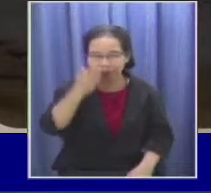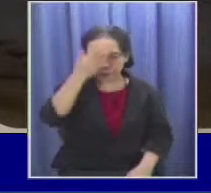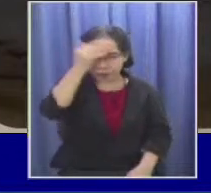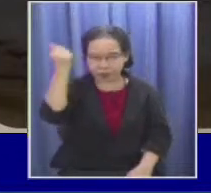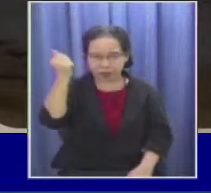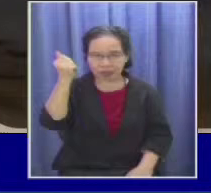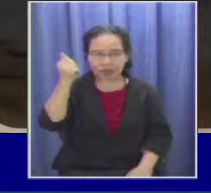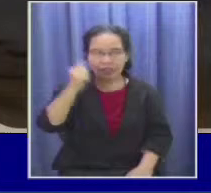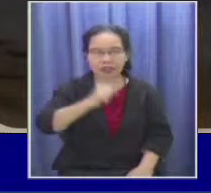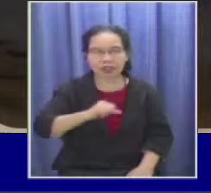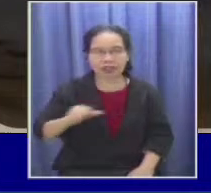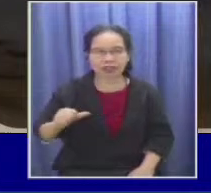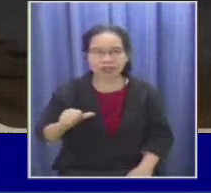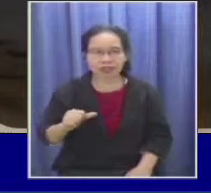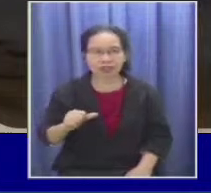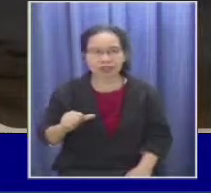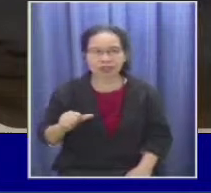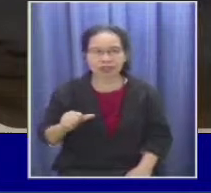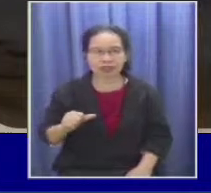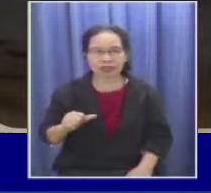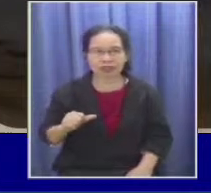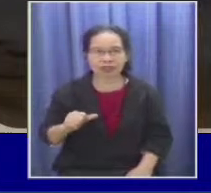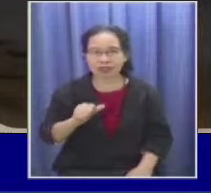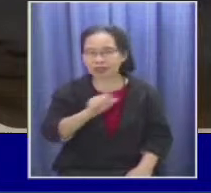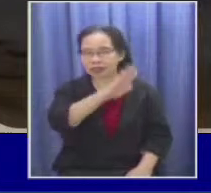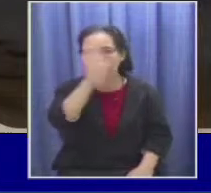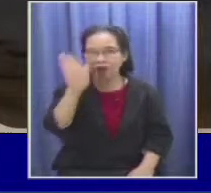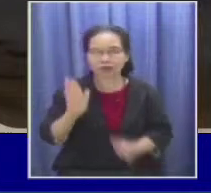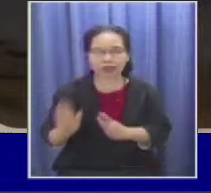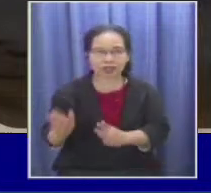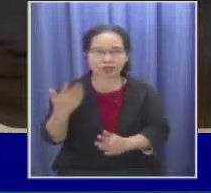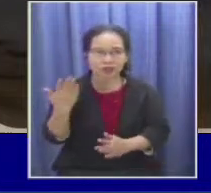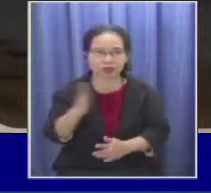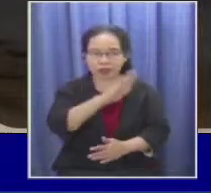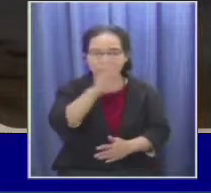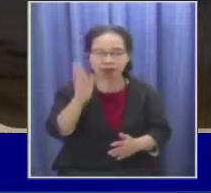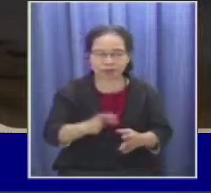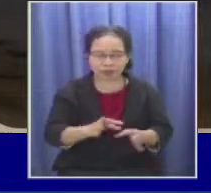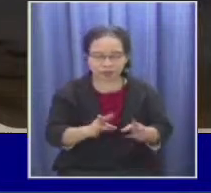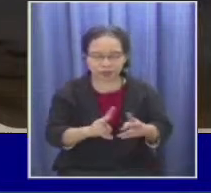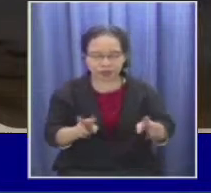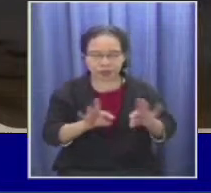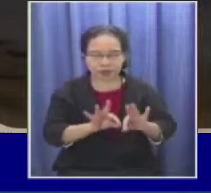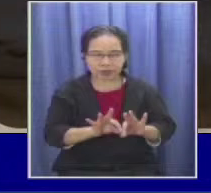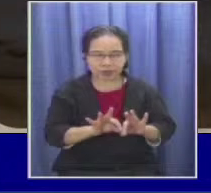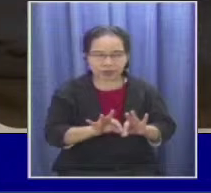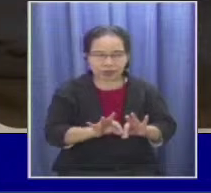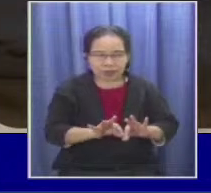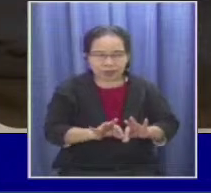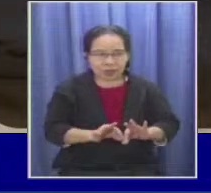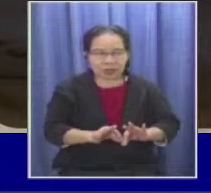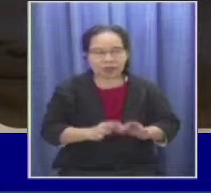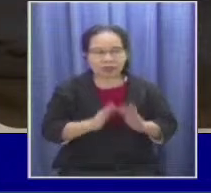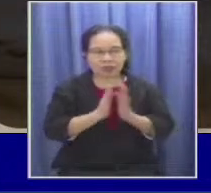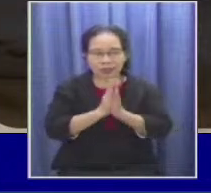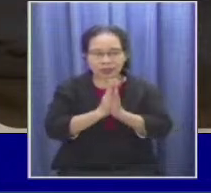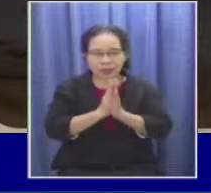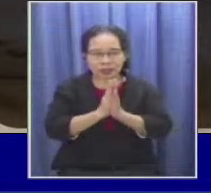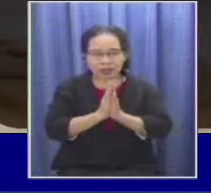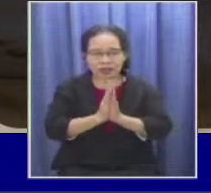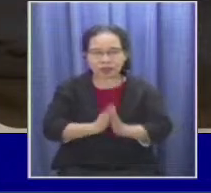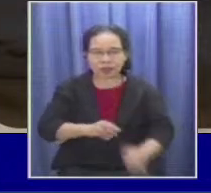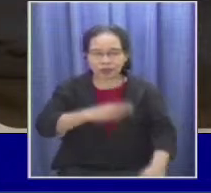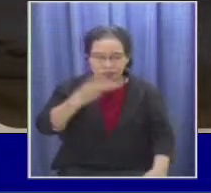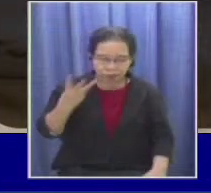na sa ye frɛ Wanyankopon wa Wanyankopon ne pɛbɛyɛ ho ase mere nya wo ho na mere mpawo nso da